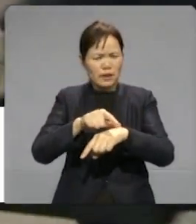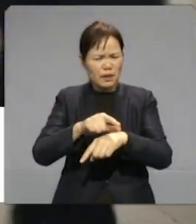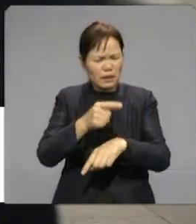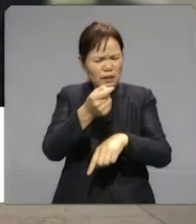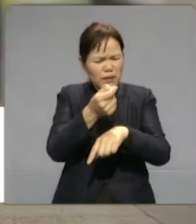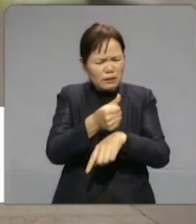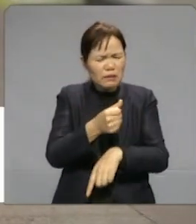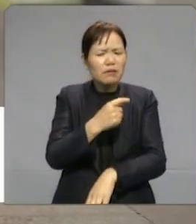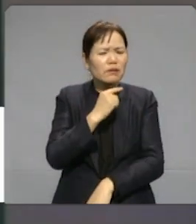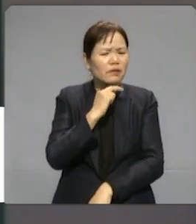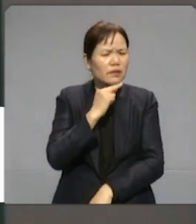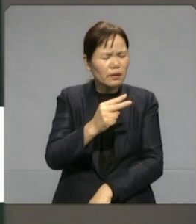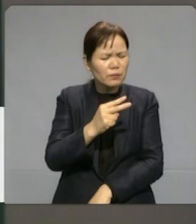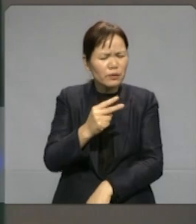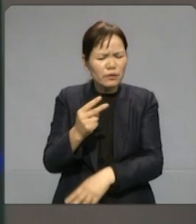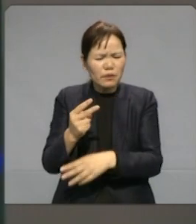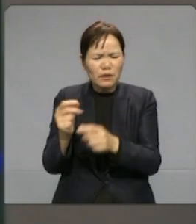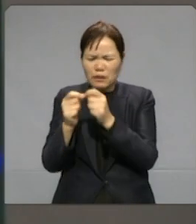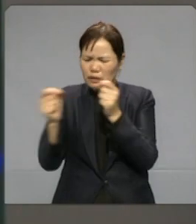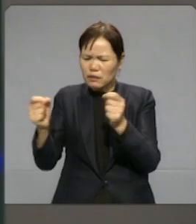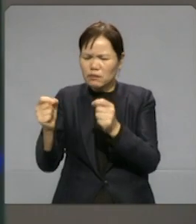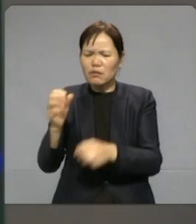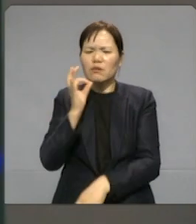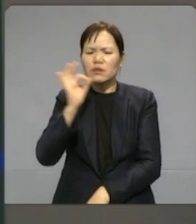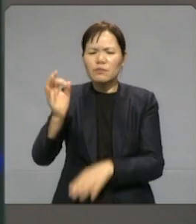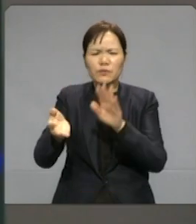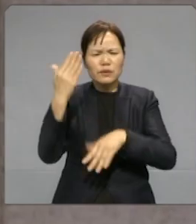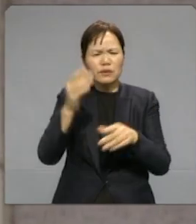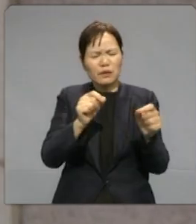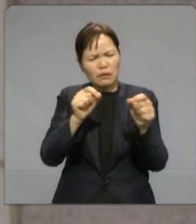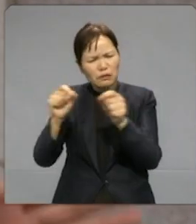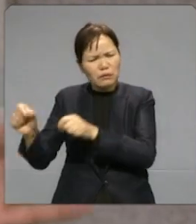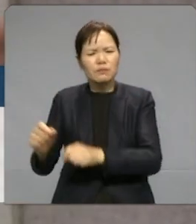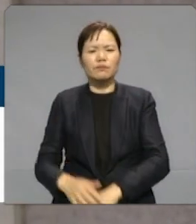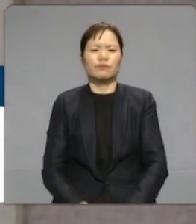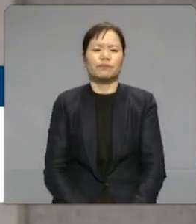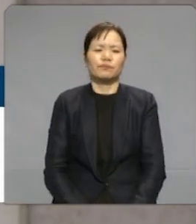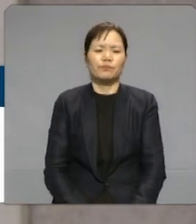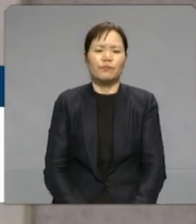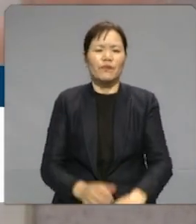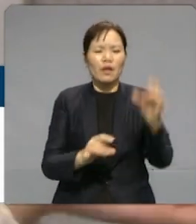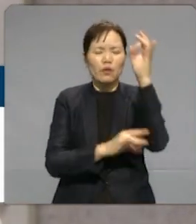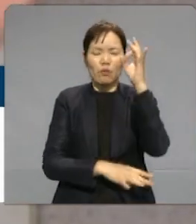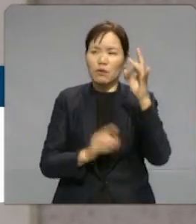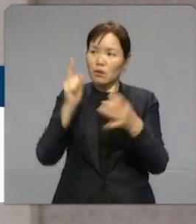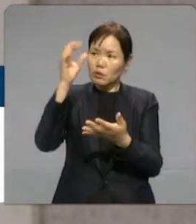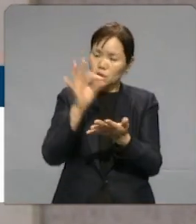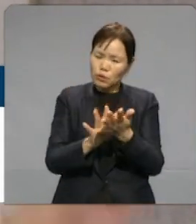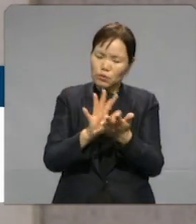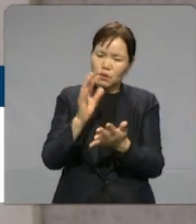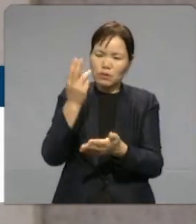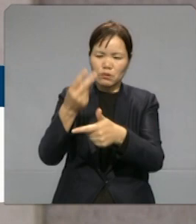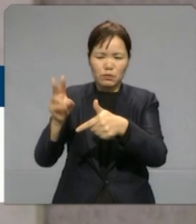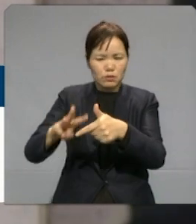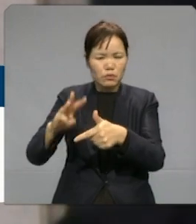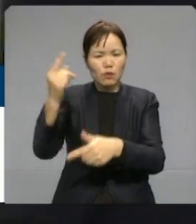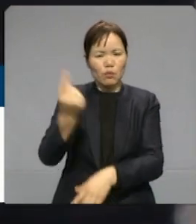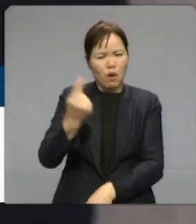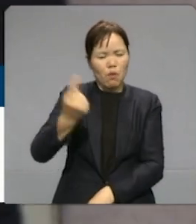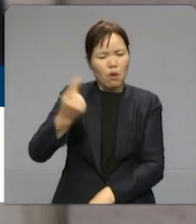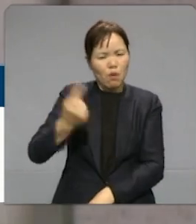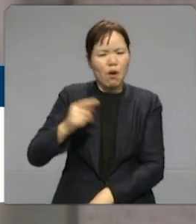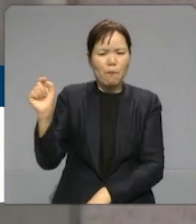2분에서 많게는 10분 넘게 늘어났습니다. 원래는 인천행 오고 천안행 오고 인천행 오고 이렇게 바로